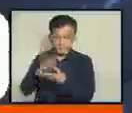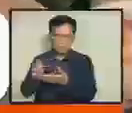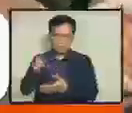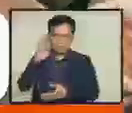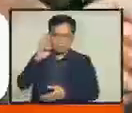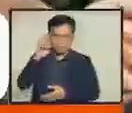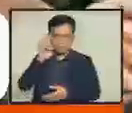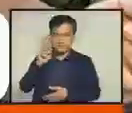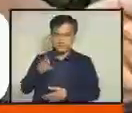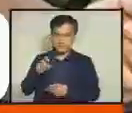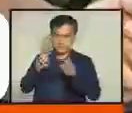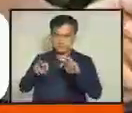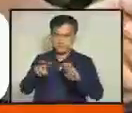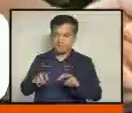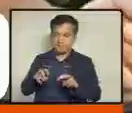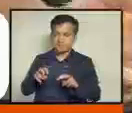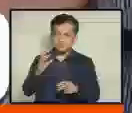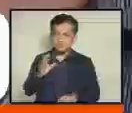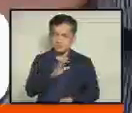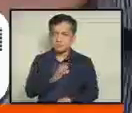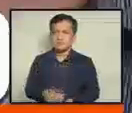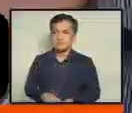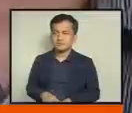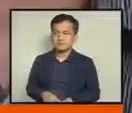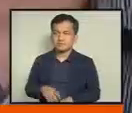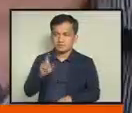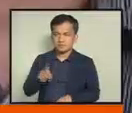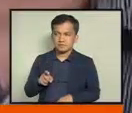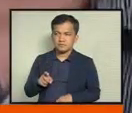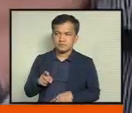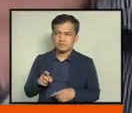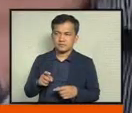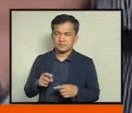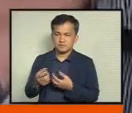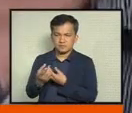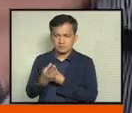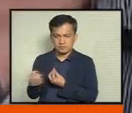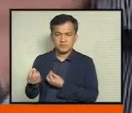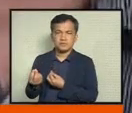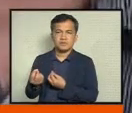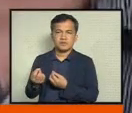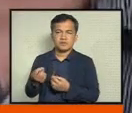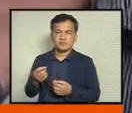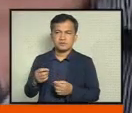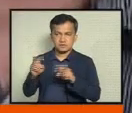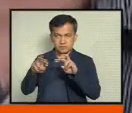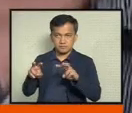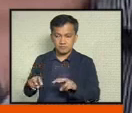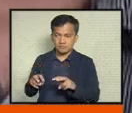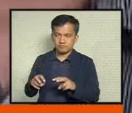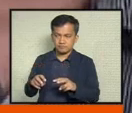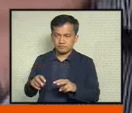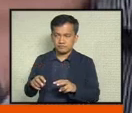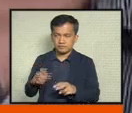Reyes, dapat imbestigan ito ng Kongreso. Eh dapat magsagawa na ng investigasyon yung